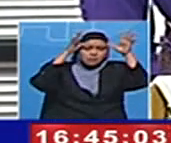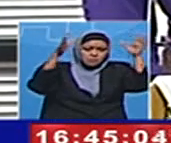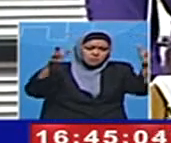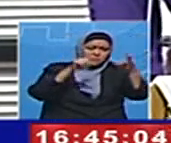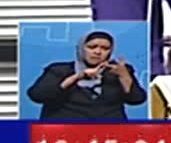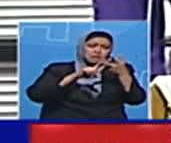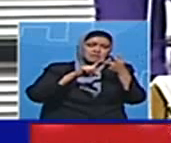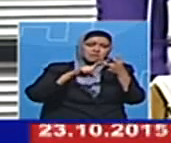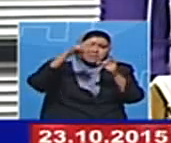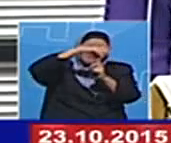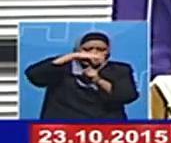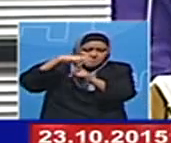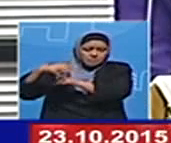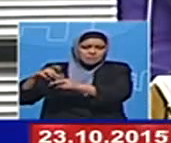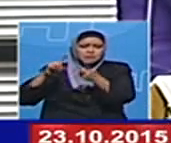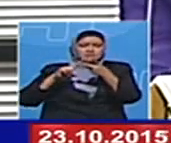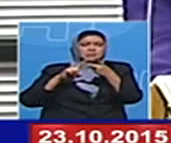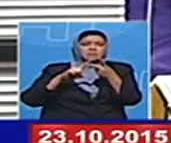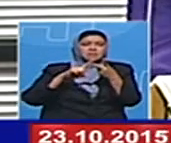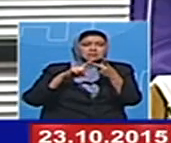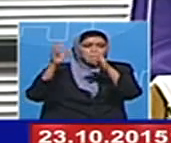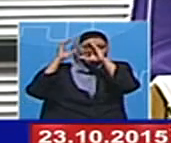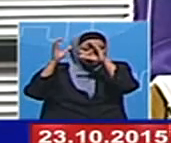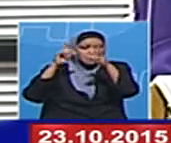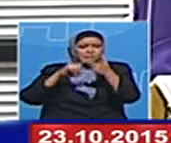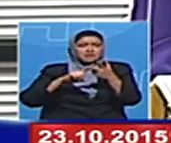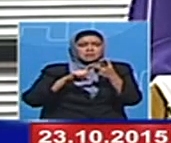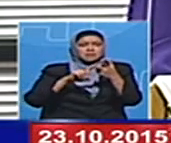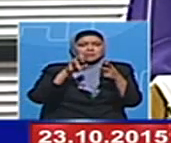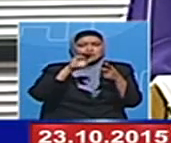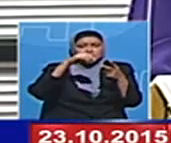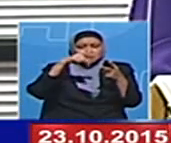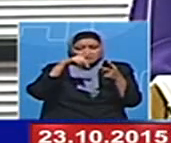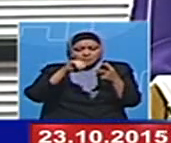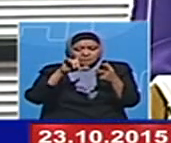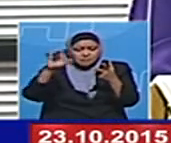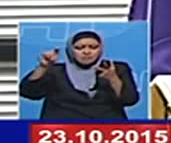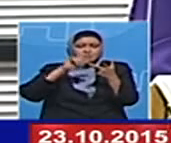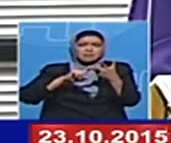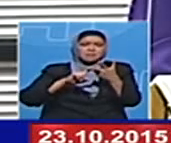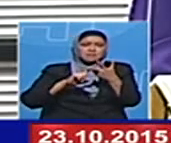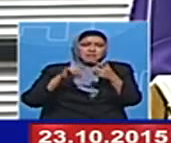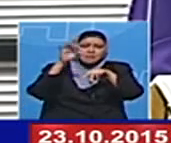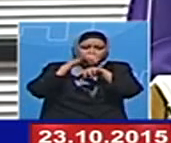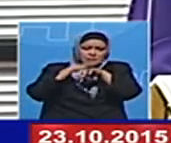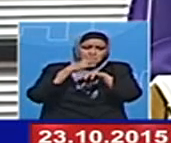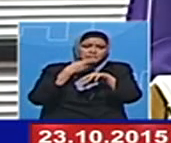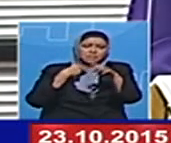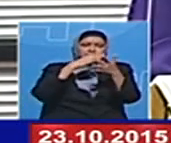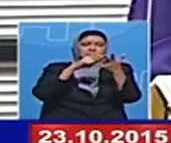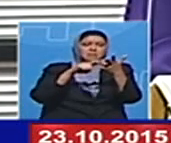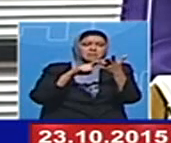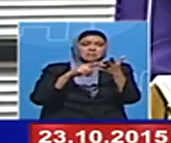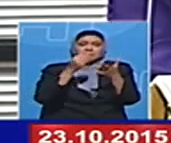cendawan kelapa rumpai laut lebah madu dan kelulut serta tanaman makanan seperti